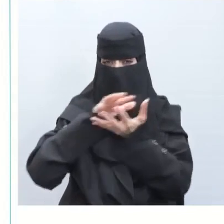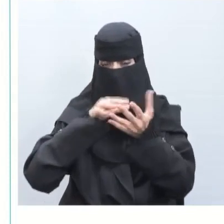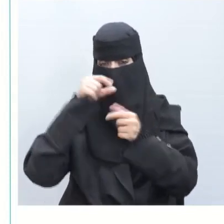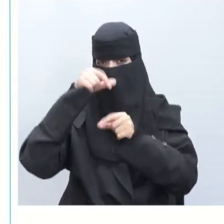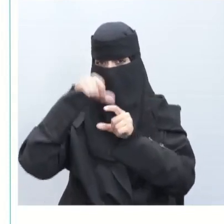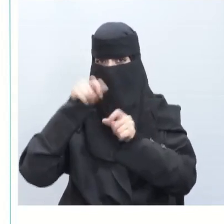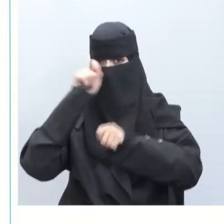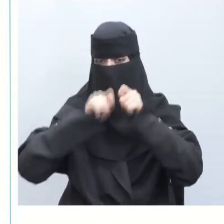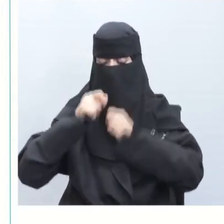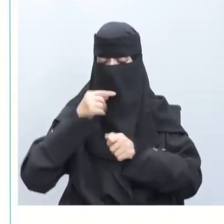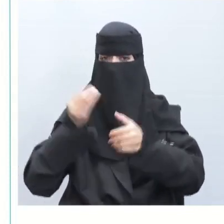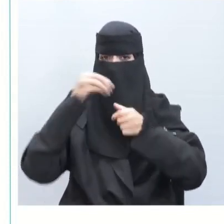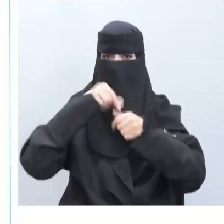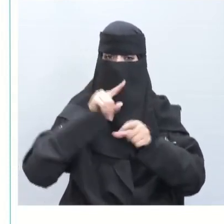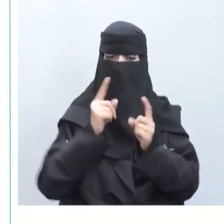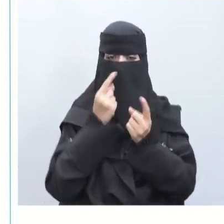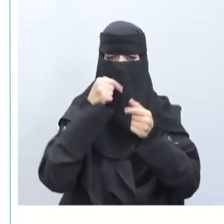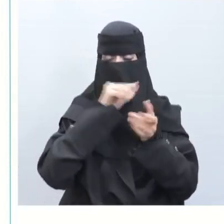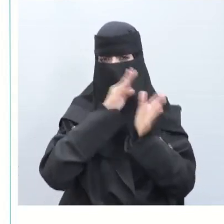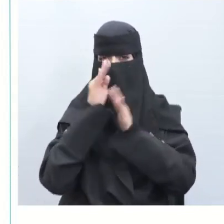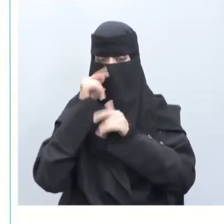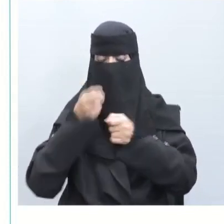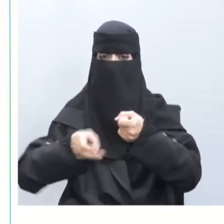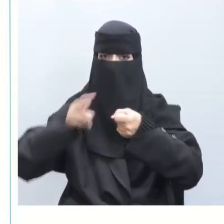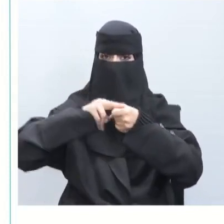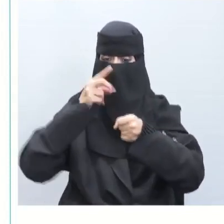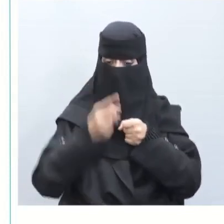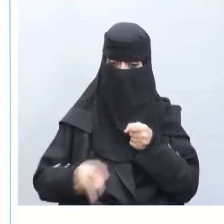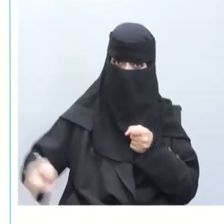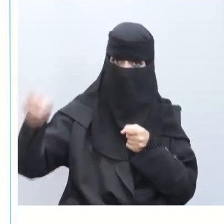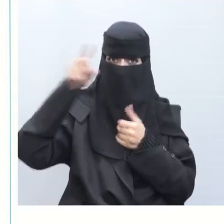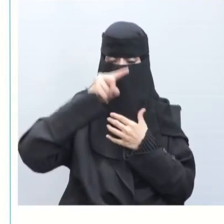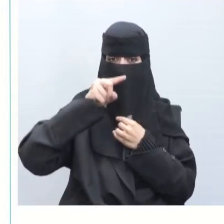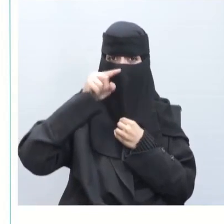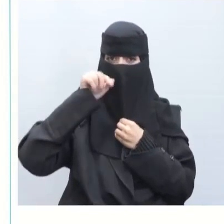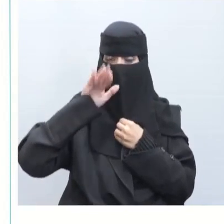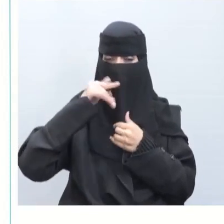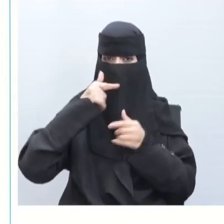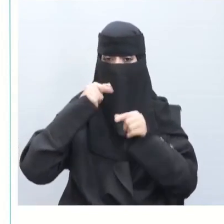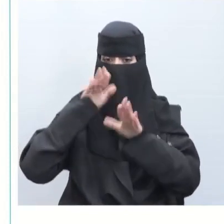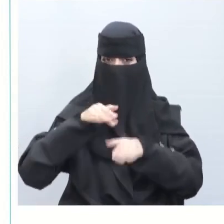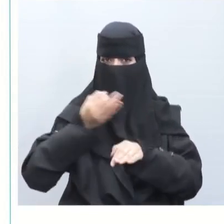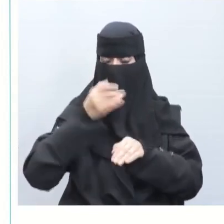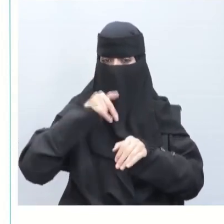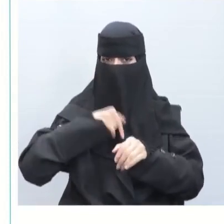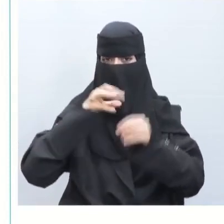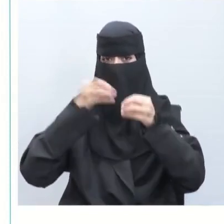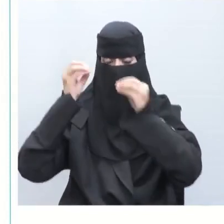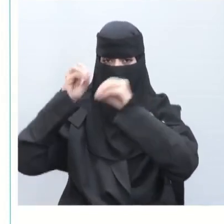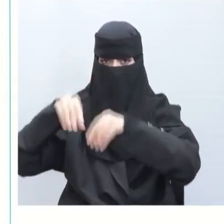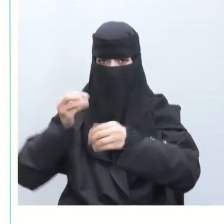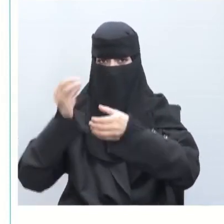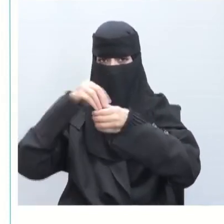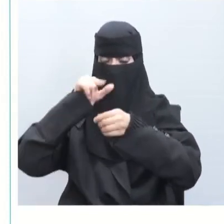ونستخدم النفايات القابله عاده التدوير ذكرنا ايضا ان نتخلص حتى من